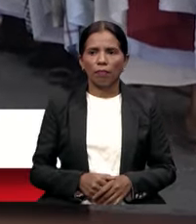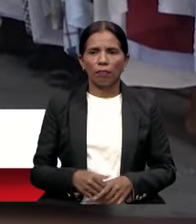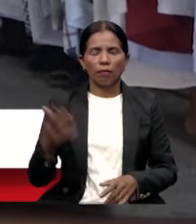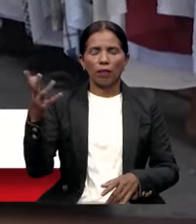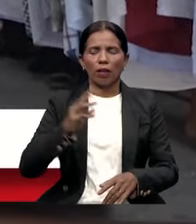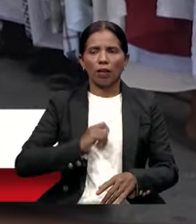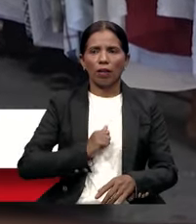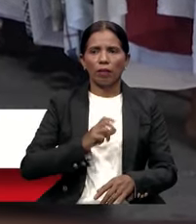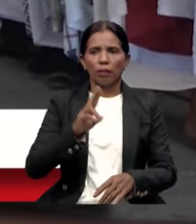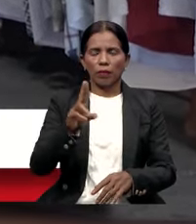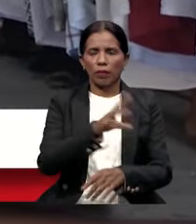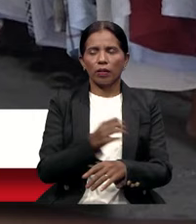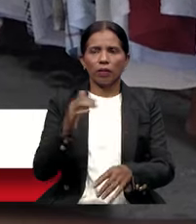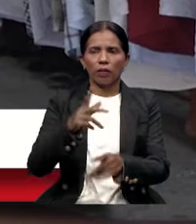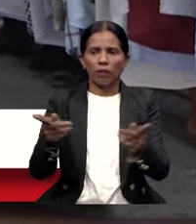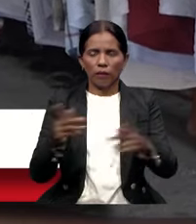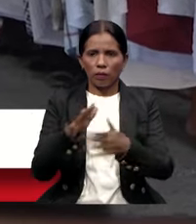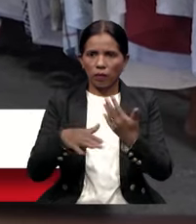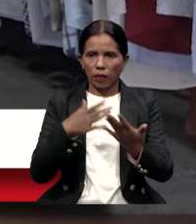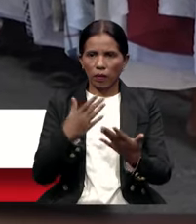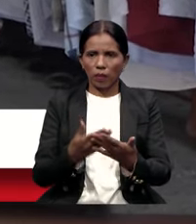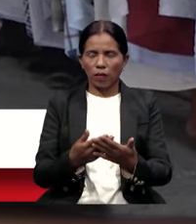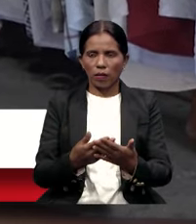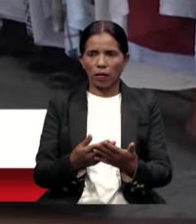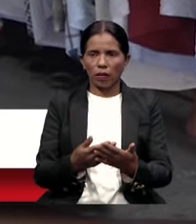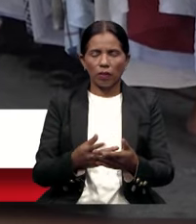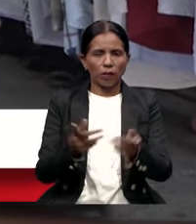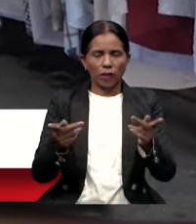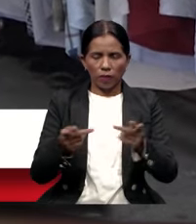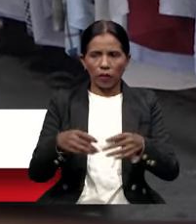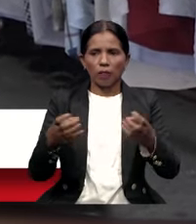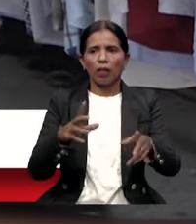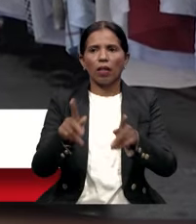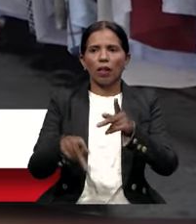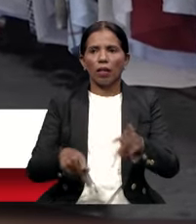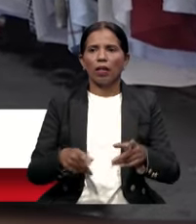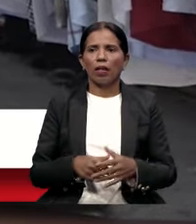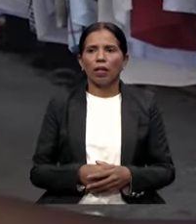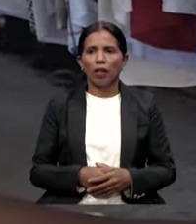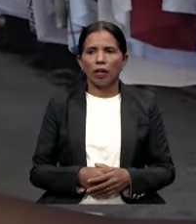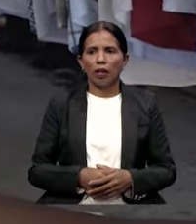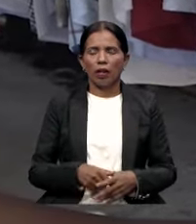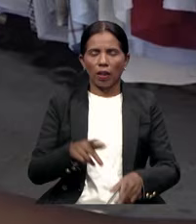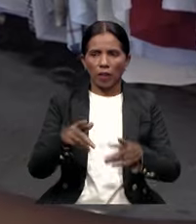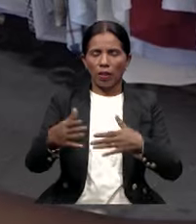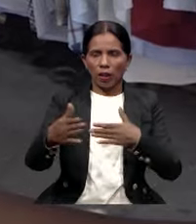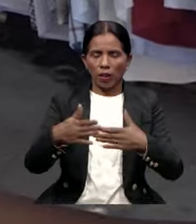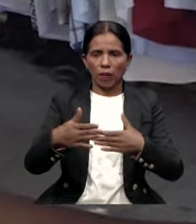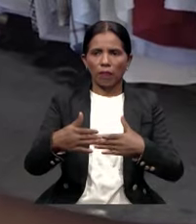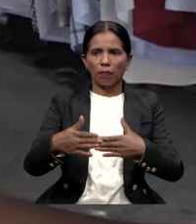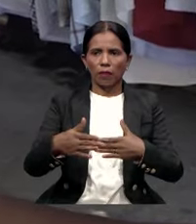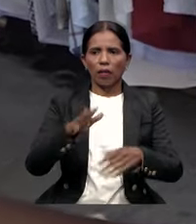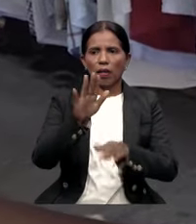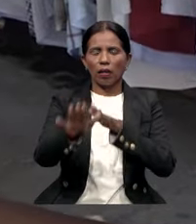mutin sira iha be elem doi sirne ta em hakar buku hasa besi hasa laudok